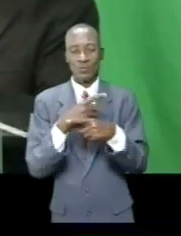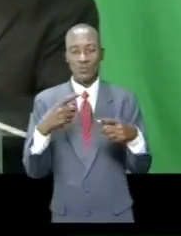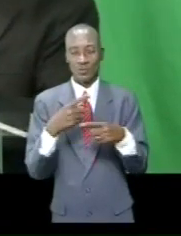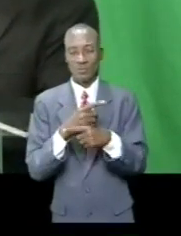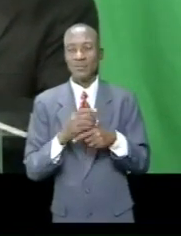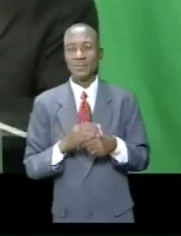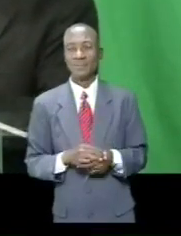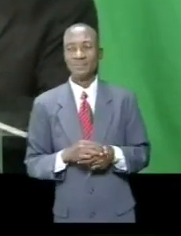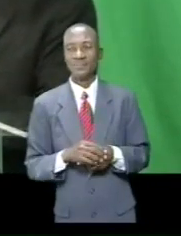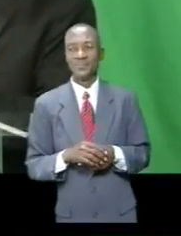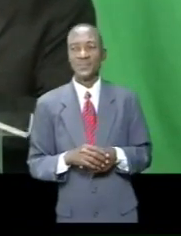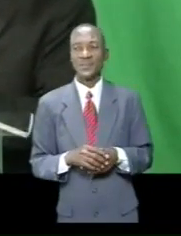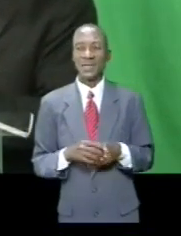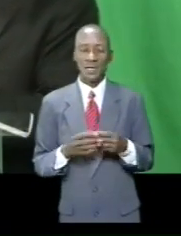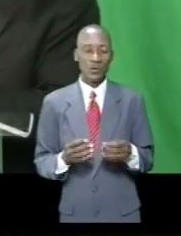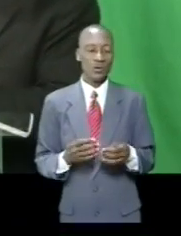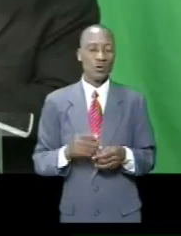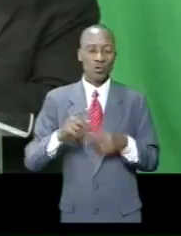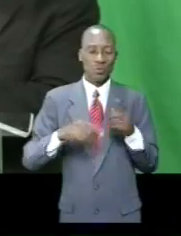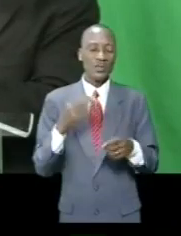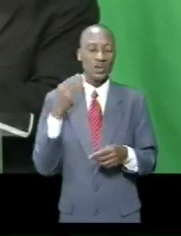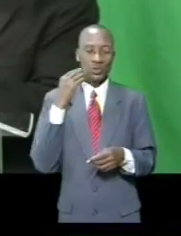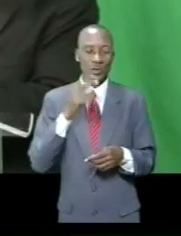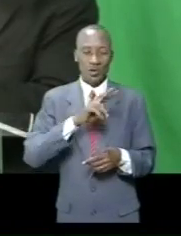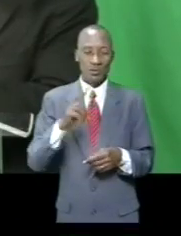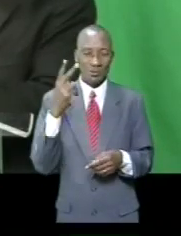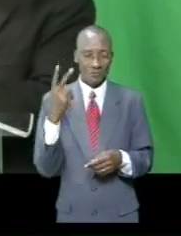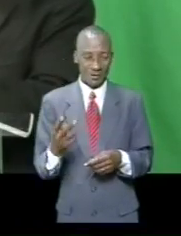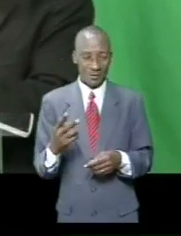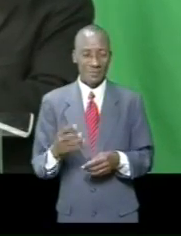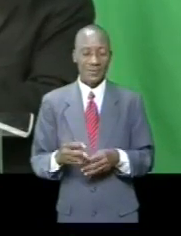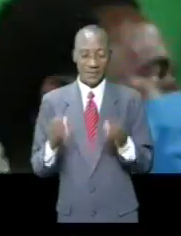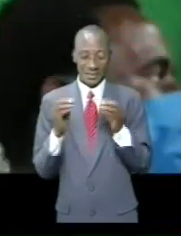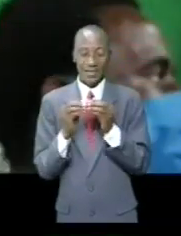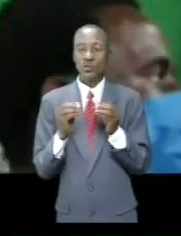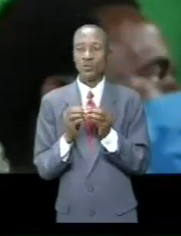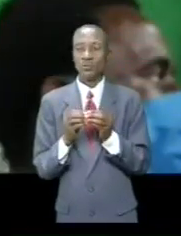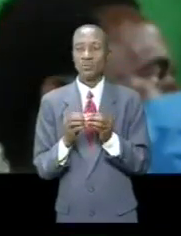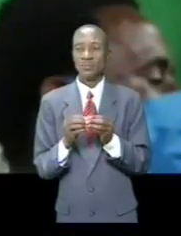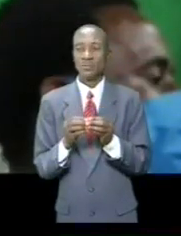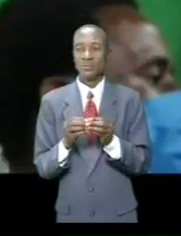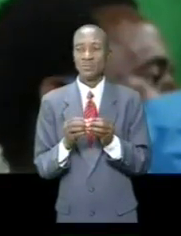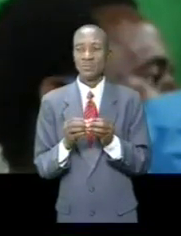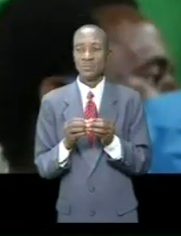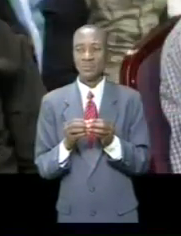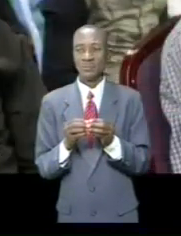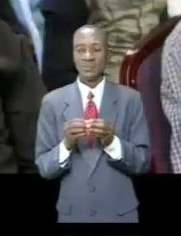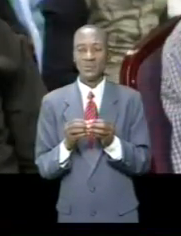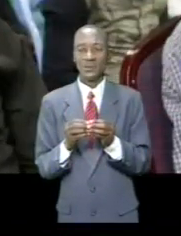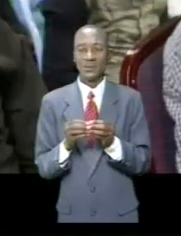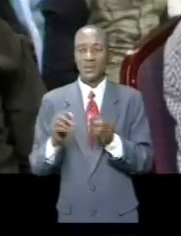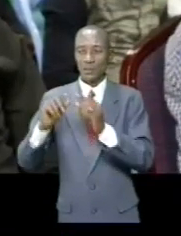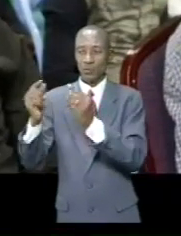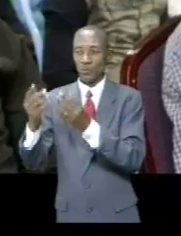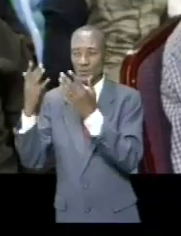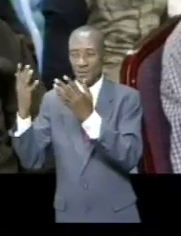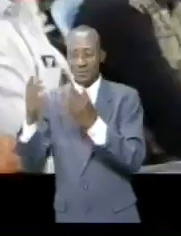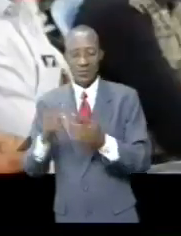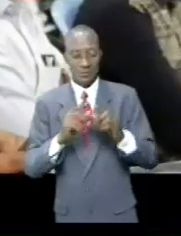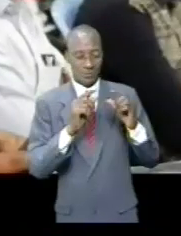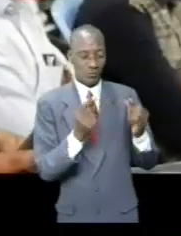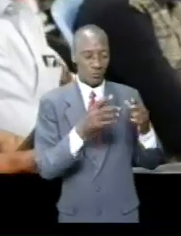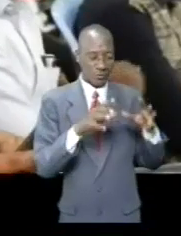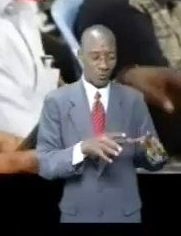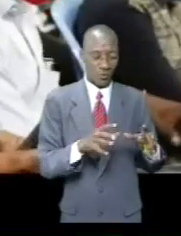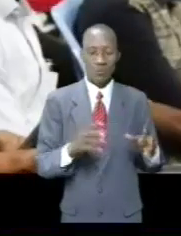au courant du mois de juin 2020, auxquelles ont pris part des représentants de Lesotho, du Zimbabwe, de la Zambie et de la République